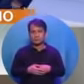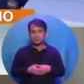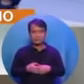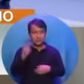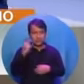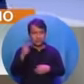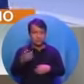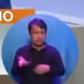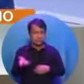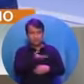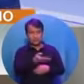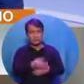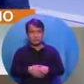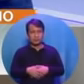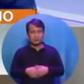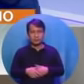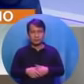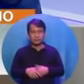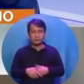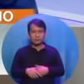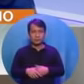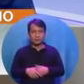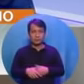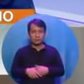stepmom mo para at least magagaling siya hindi sa amin.